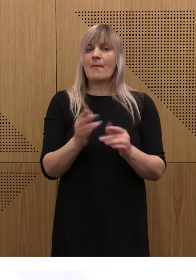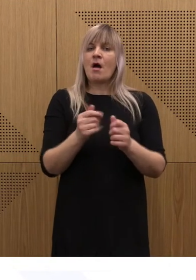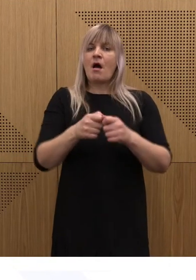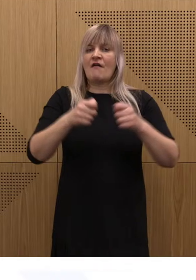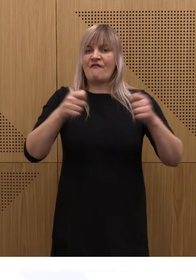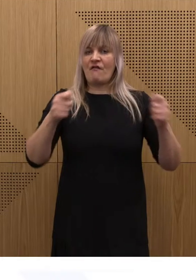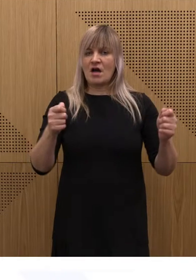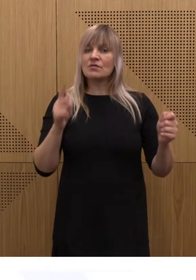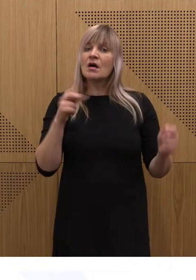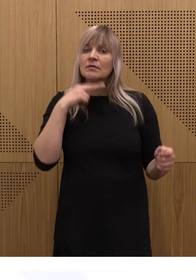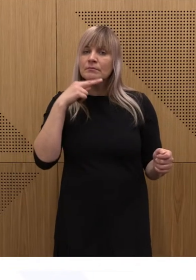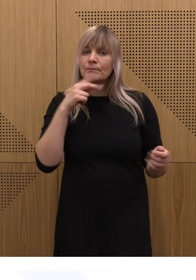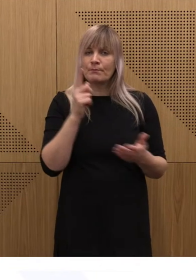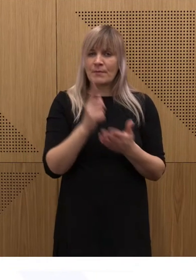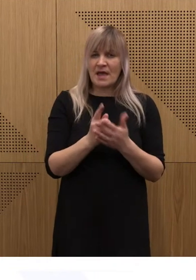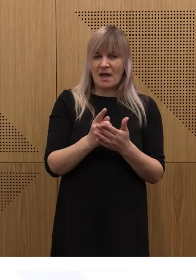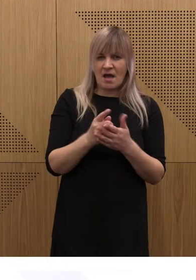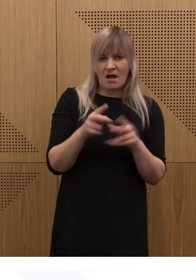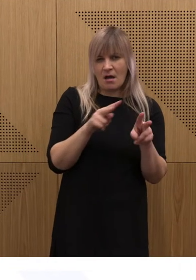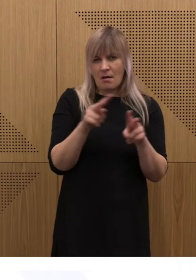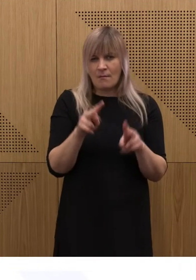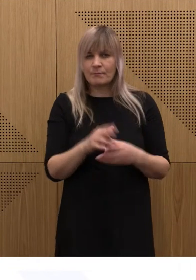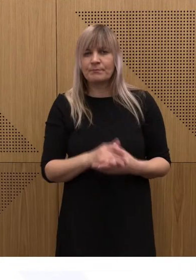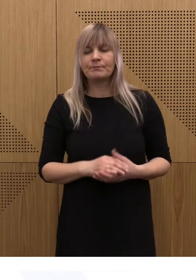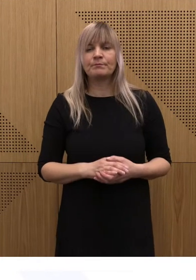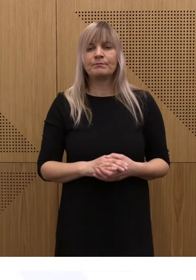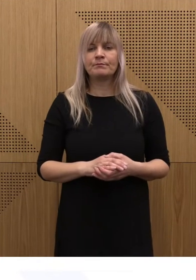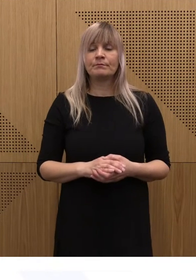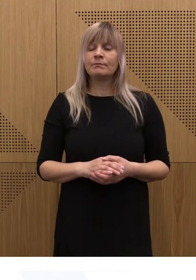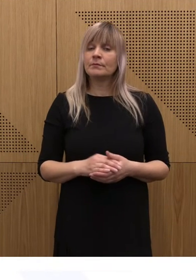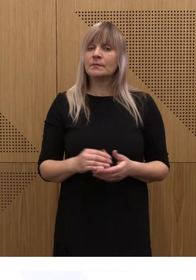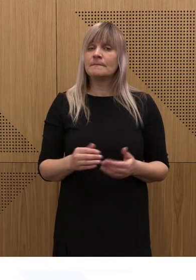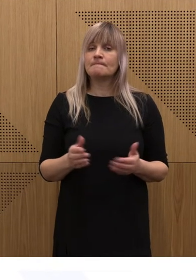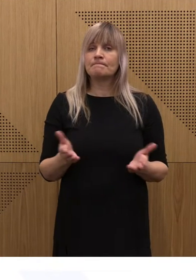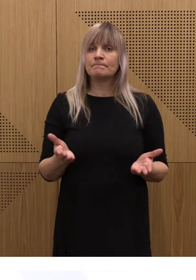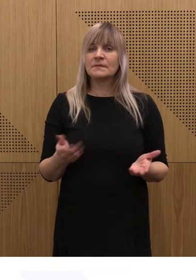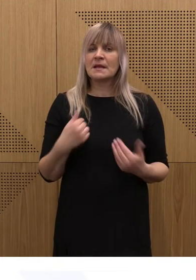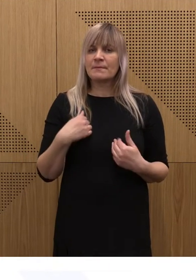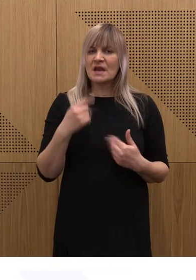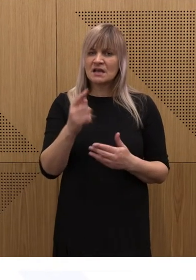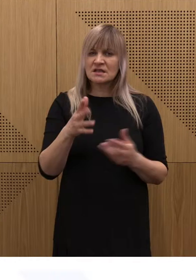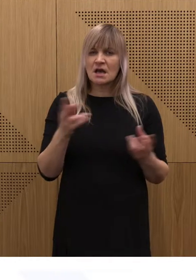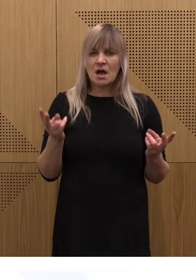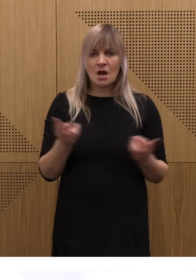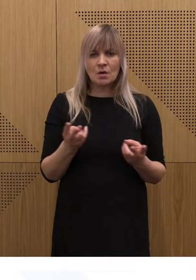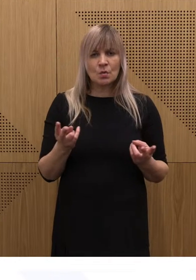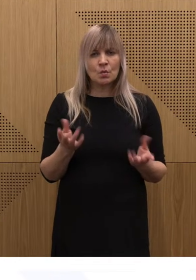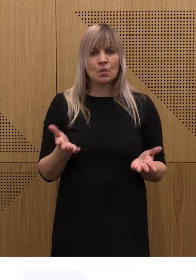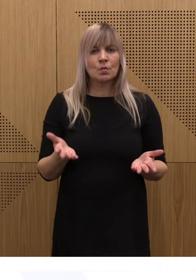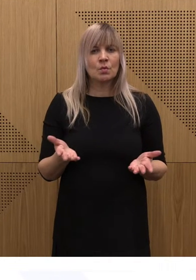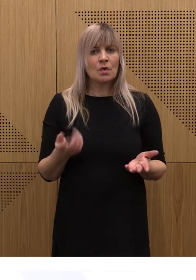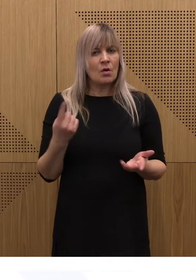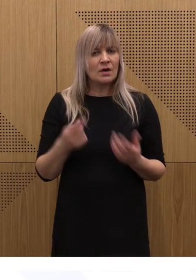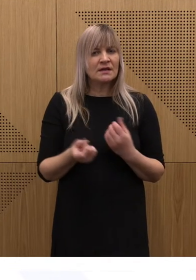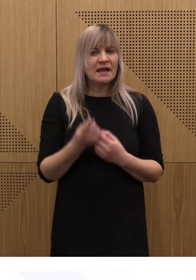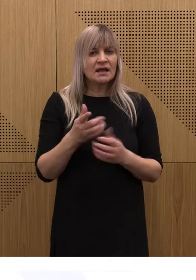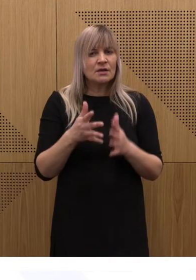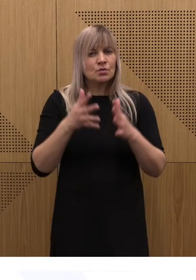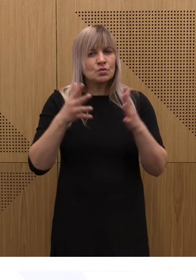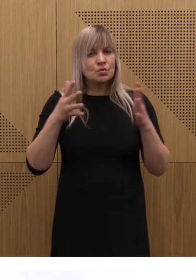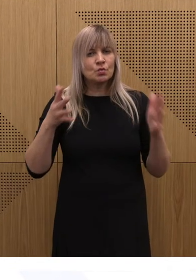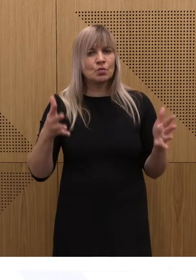loomulikult ettevaatusabinõusid järgima . Nüüd ma saan aru , et on tekkinud päris